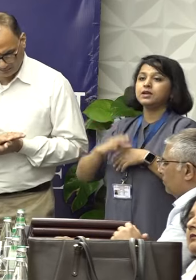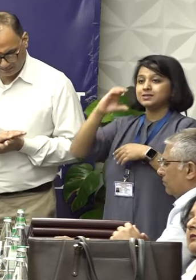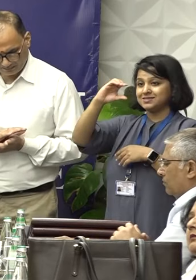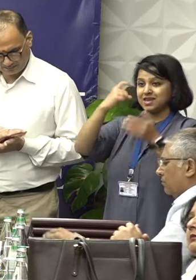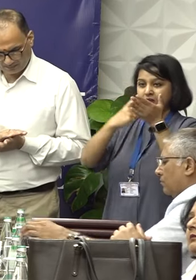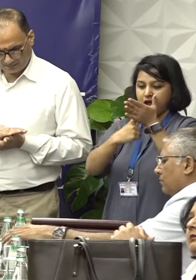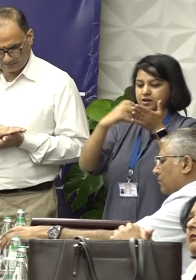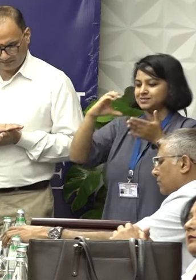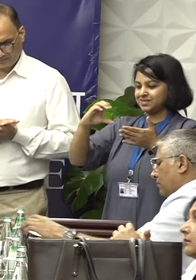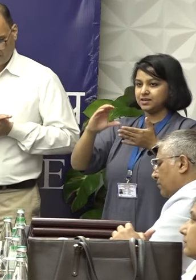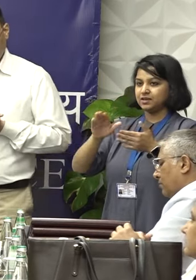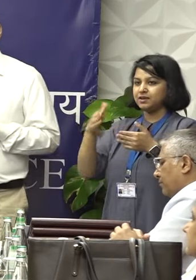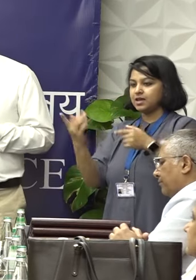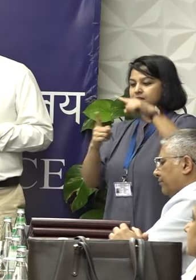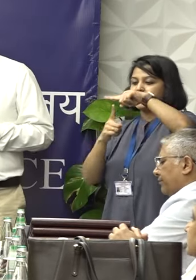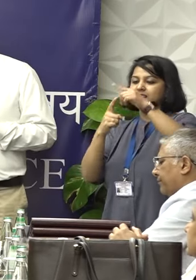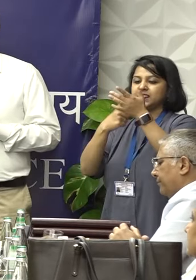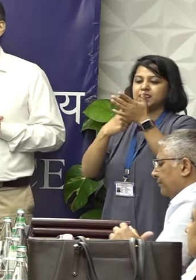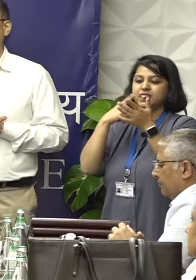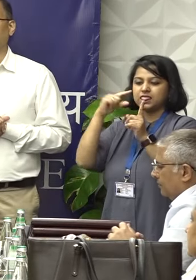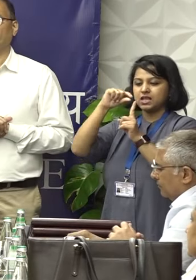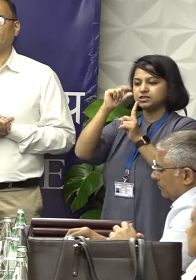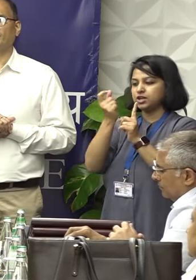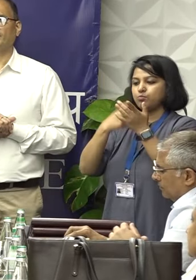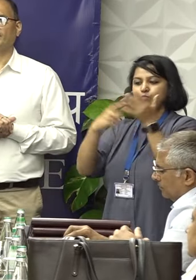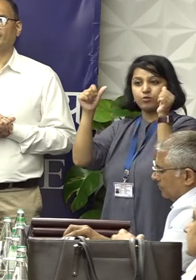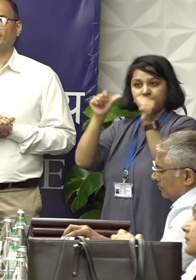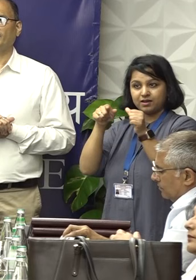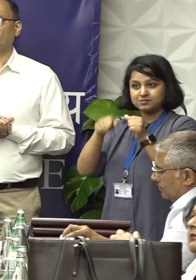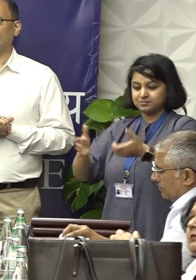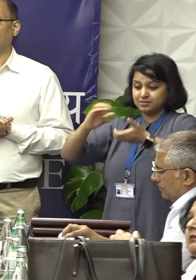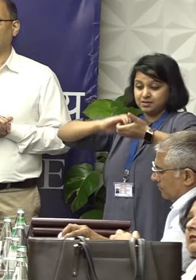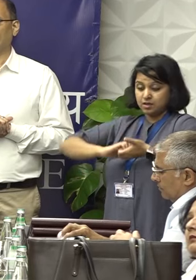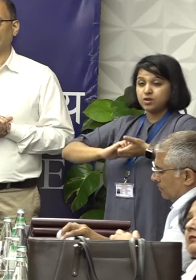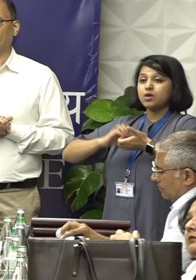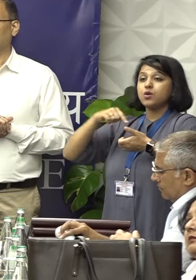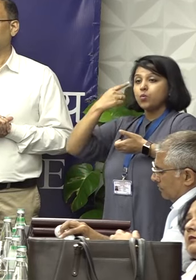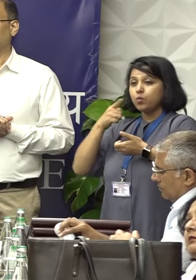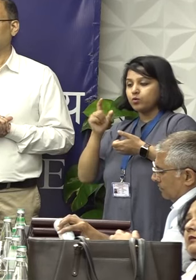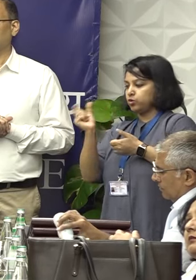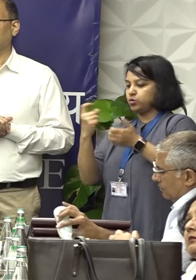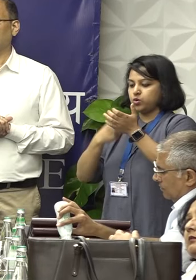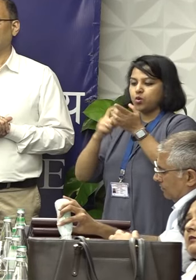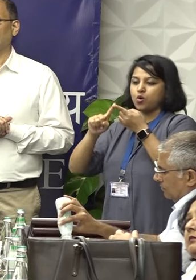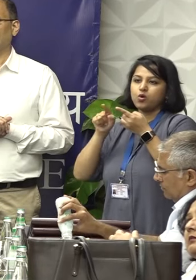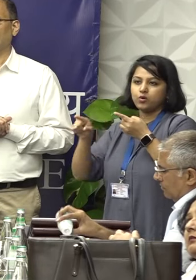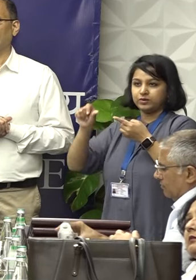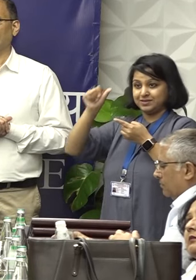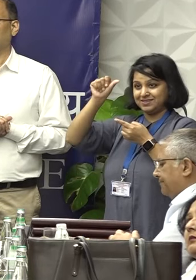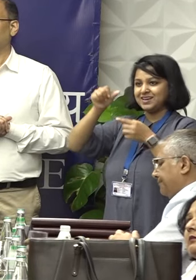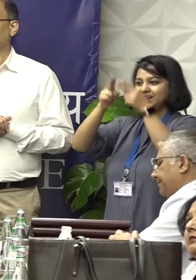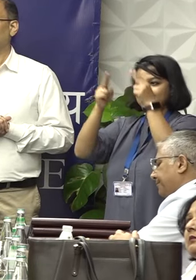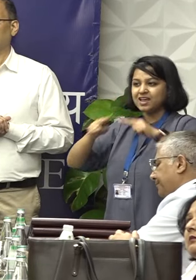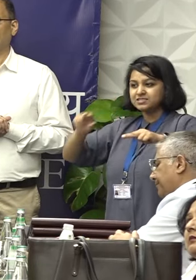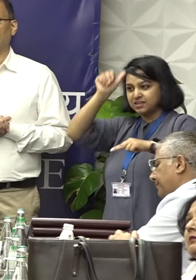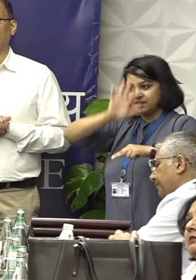CRC त्रिपुरा के साथ समझौता ज्ञापन किया जा रहा है क्योर इंटरनेशनल इंडिया की ओर से। क्योर इंटरनेशनल इंडिया और